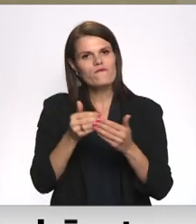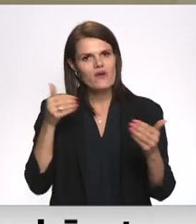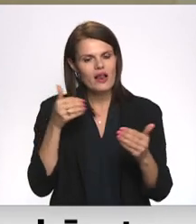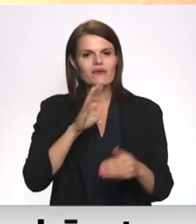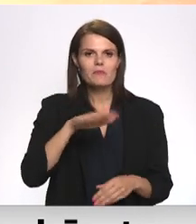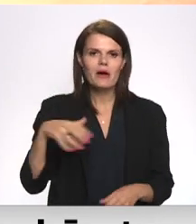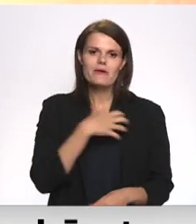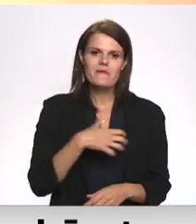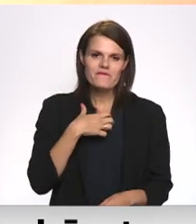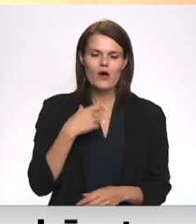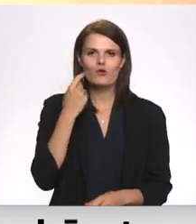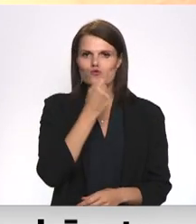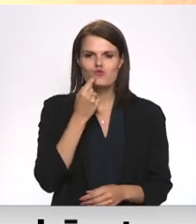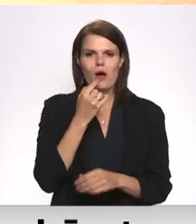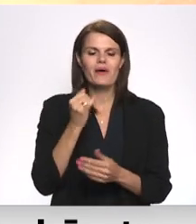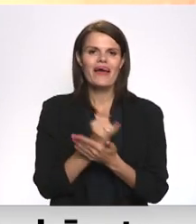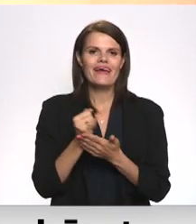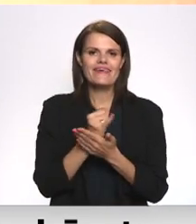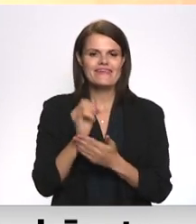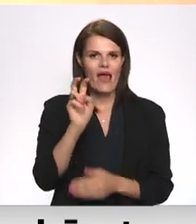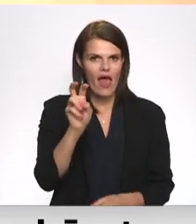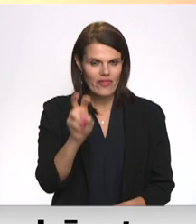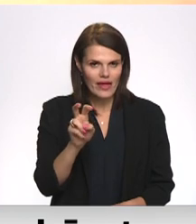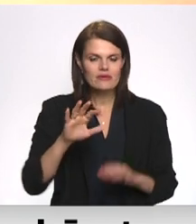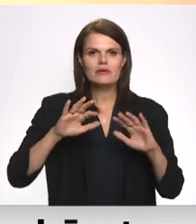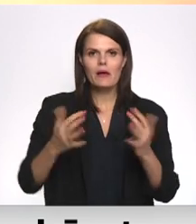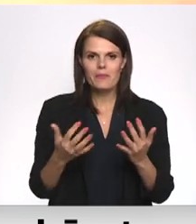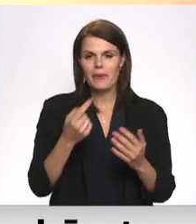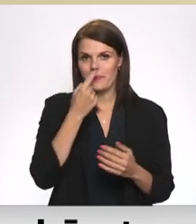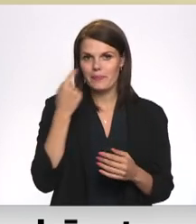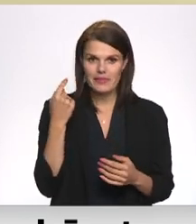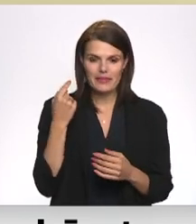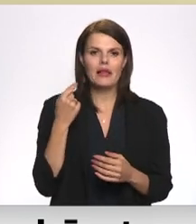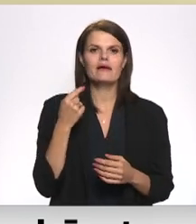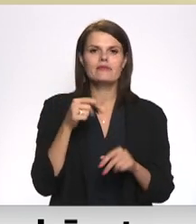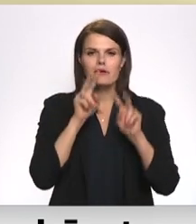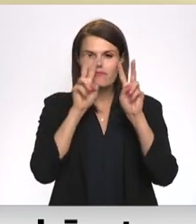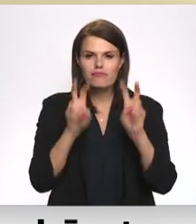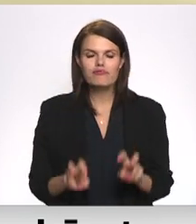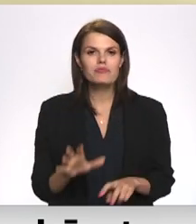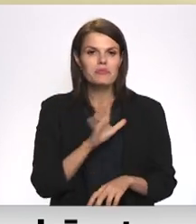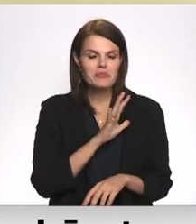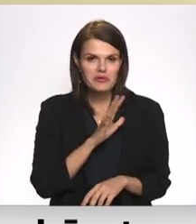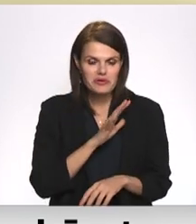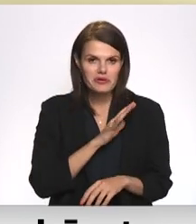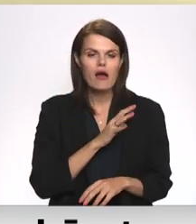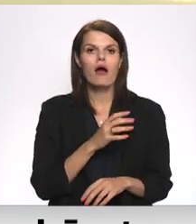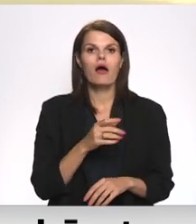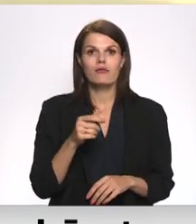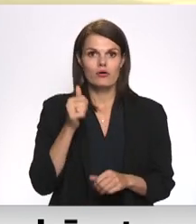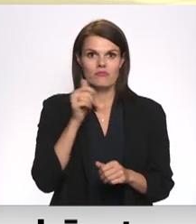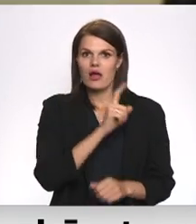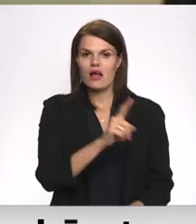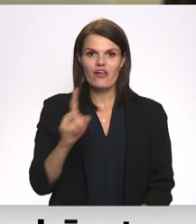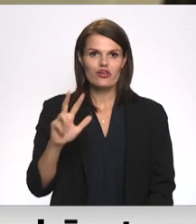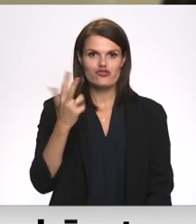ir zobu higiēnista apmeklējums. Tomēr nesen slimību profilakses un kontroles centra veiktā pētījumā secināts, ka to nedara